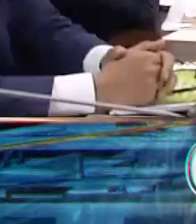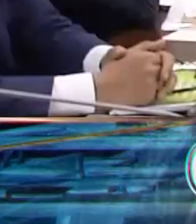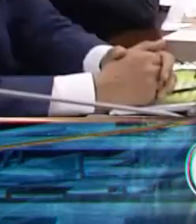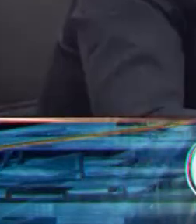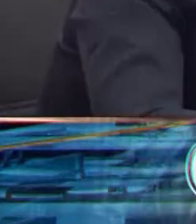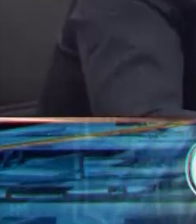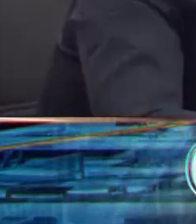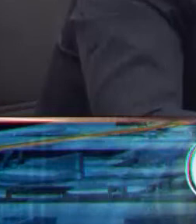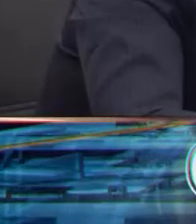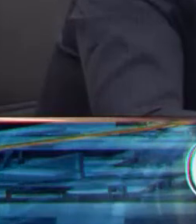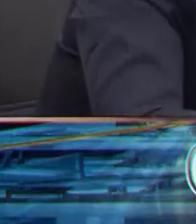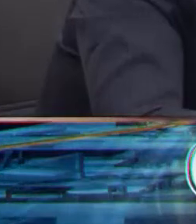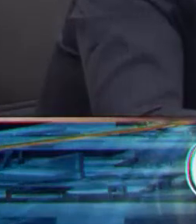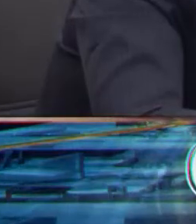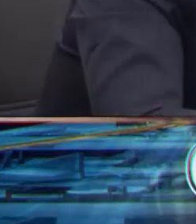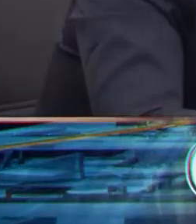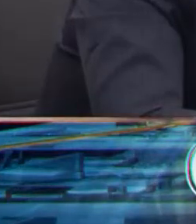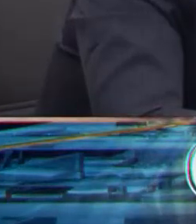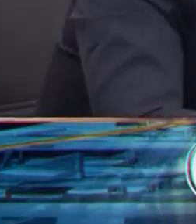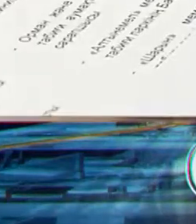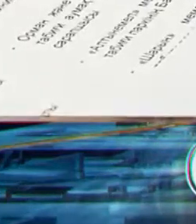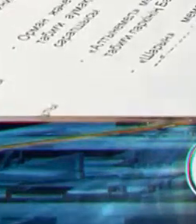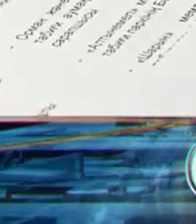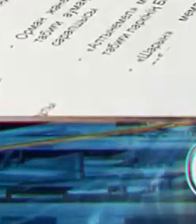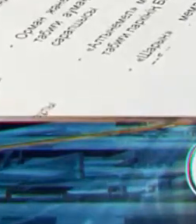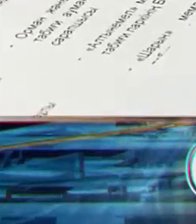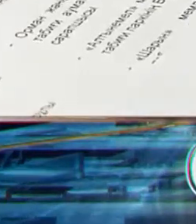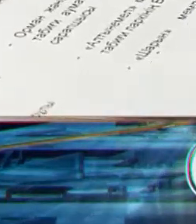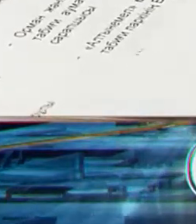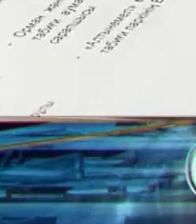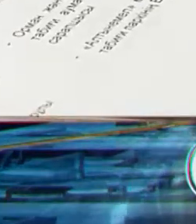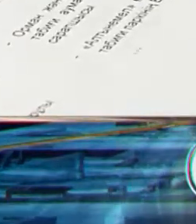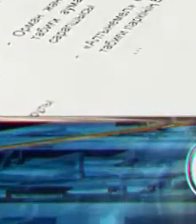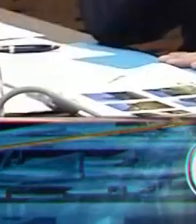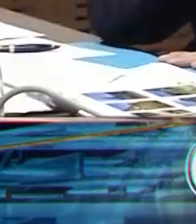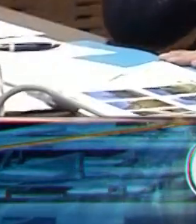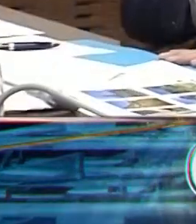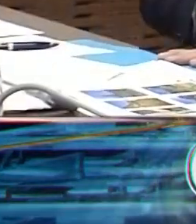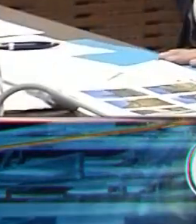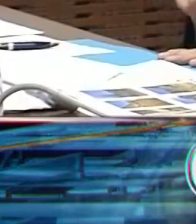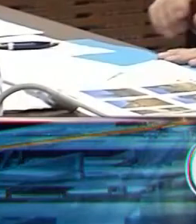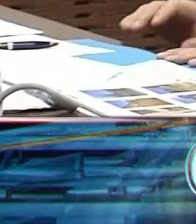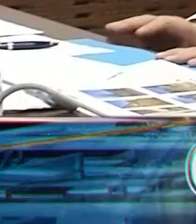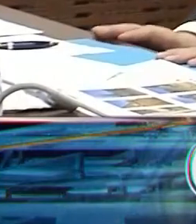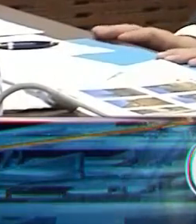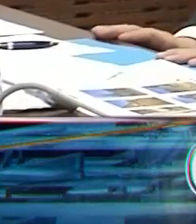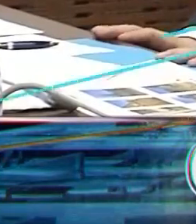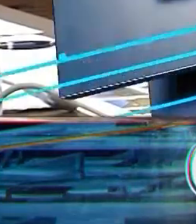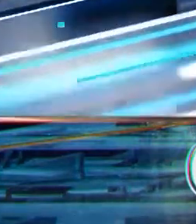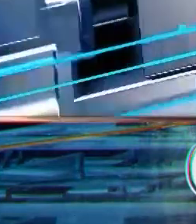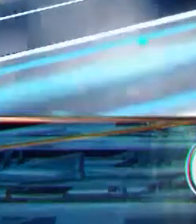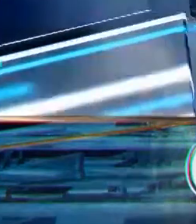Активный отдых в ЖТСУ. Экологический туризм предлагают развить в регионе. Это и пешие маршруты, палаточные городки и визит-центры.